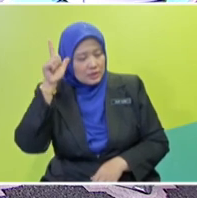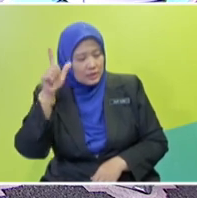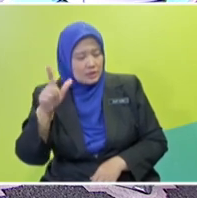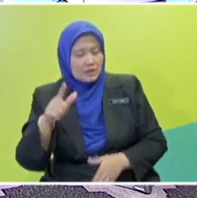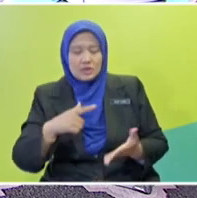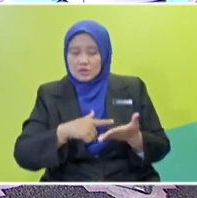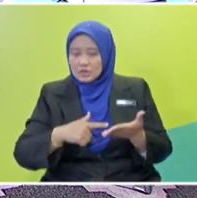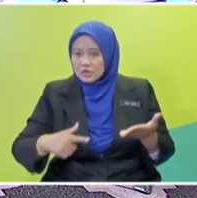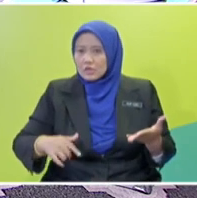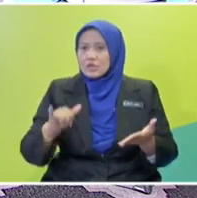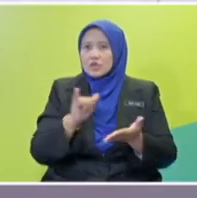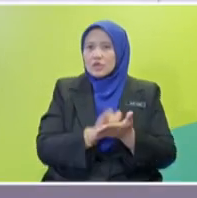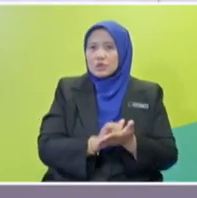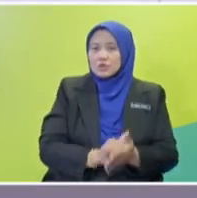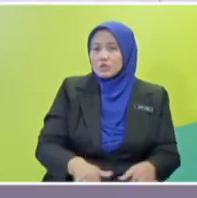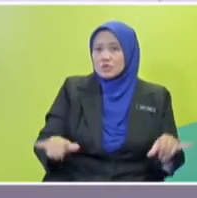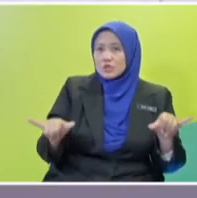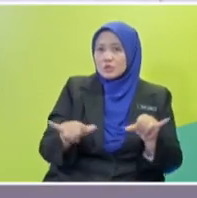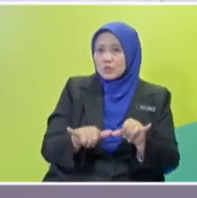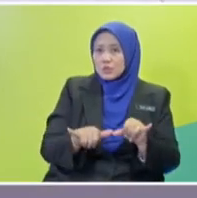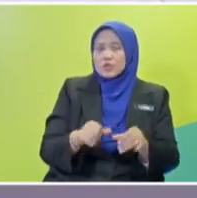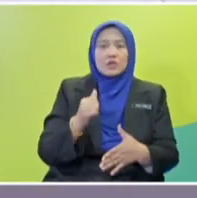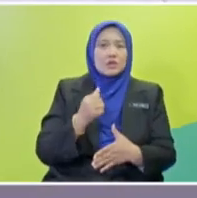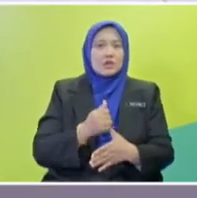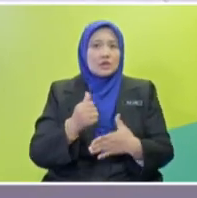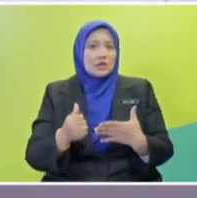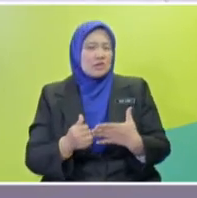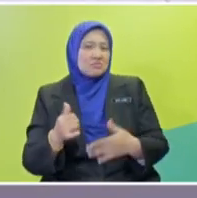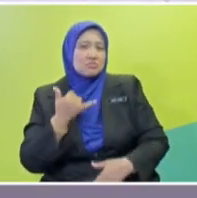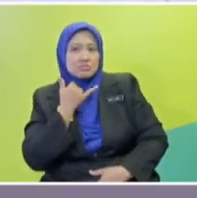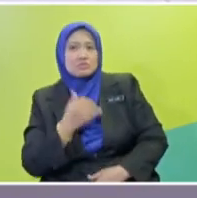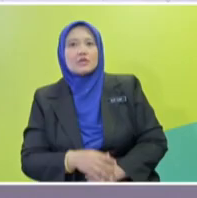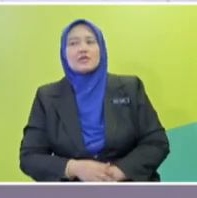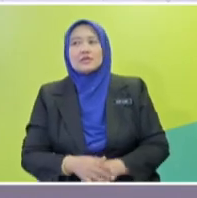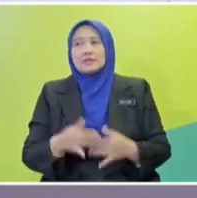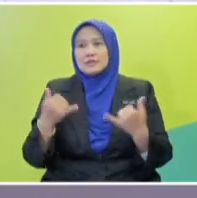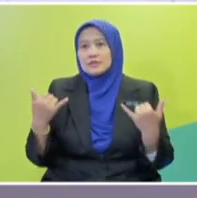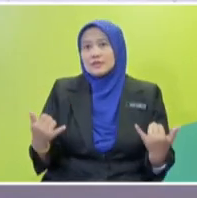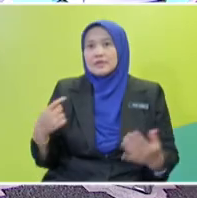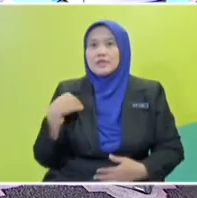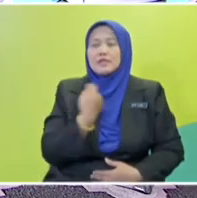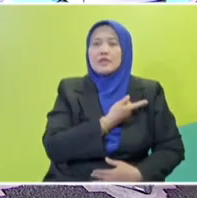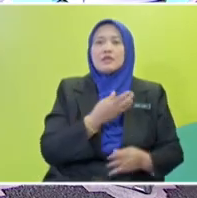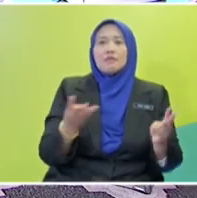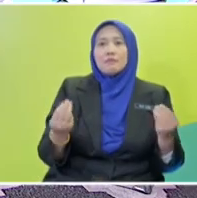jadi untuk hari ini untuk Project kita hari ini kita akan buat Project gelang kunci